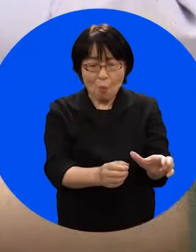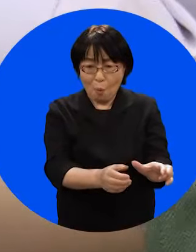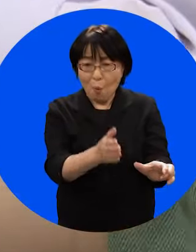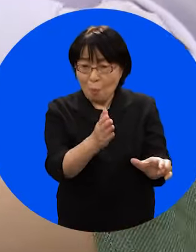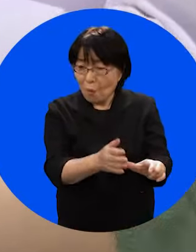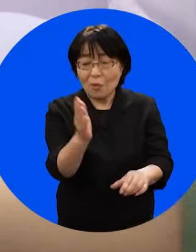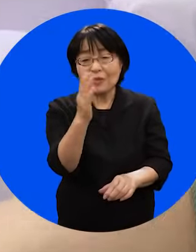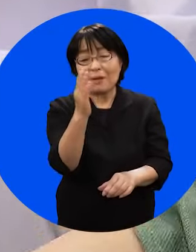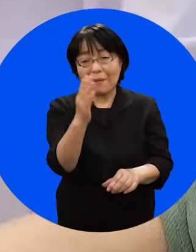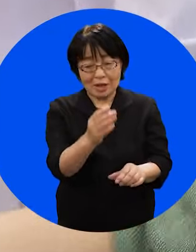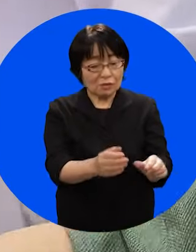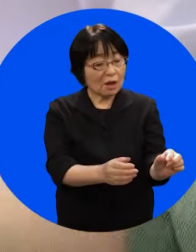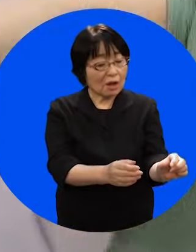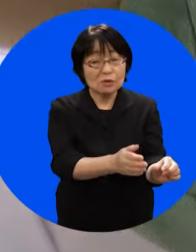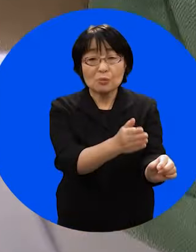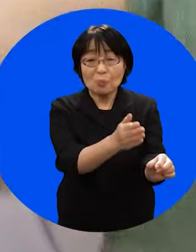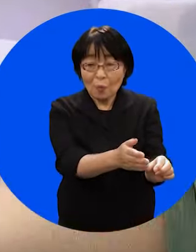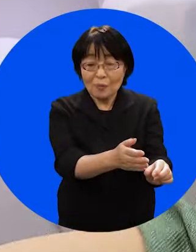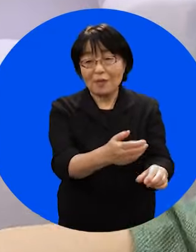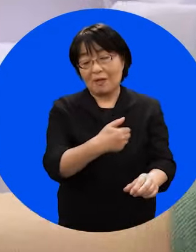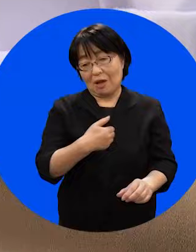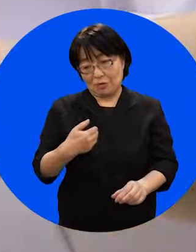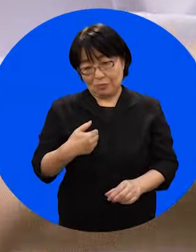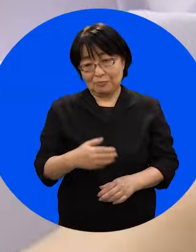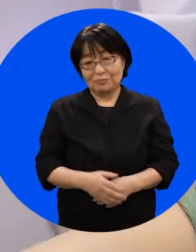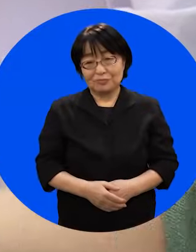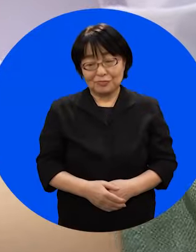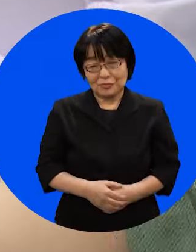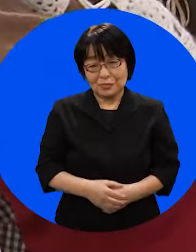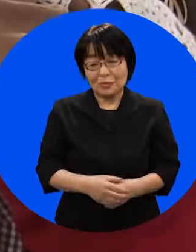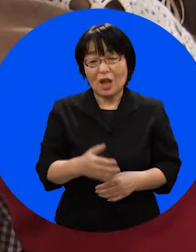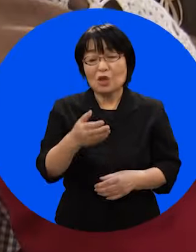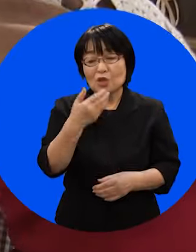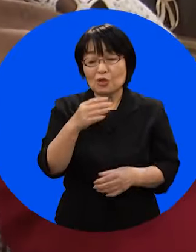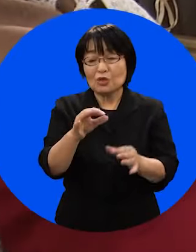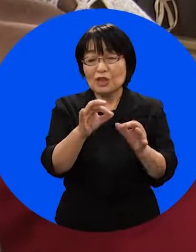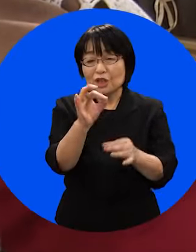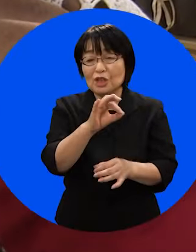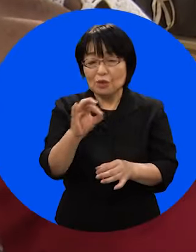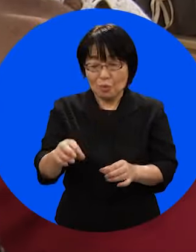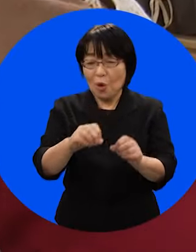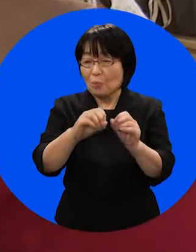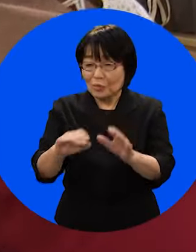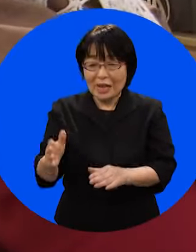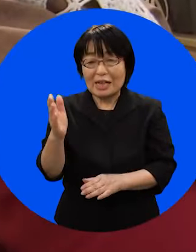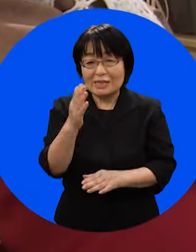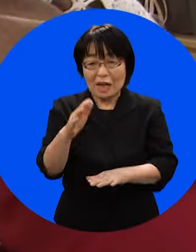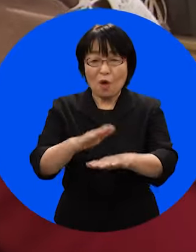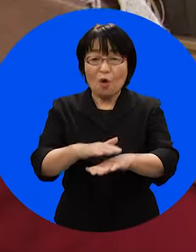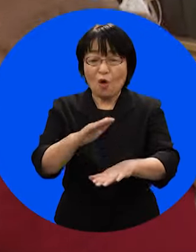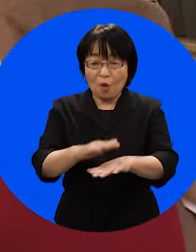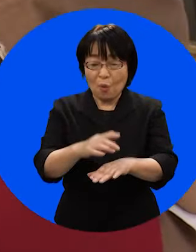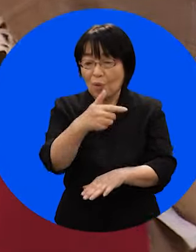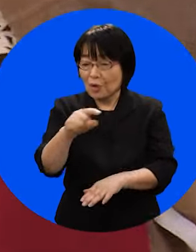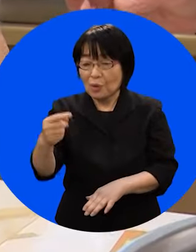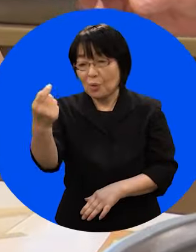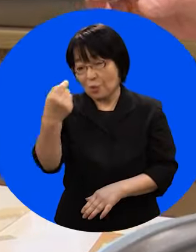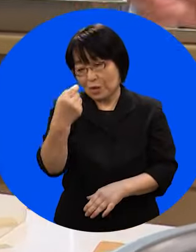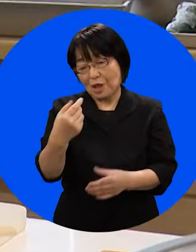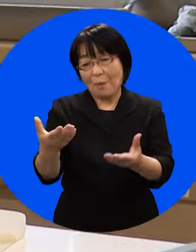食品を無駄にしない知恵をいろいろ教えてもらいました。さあ、料理に挑戦です。